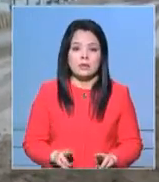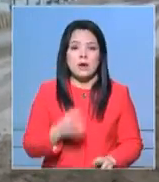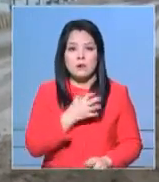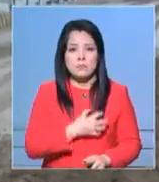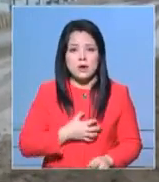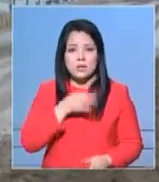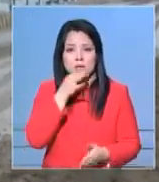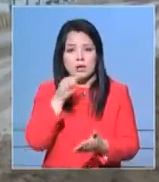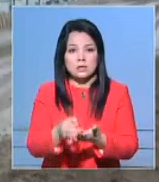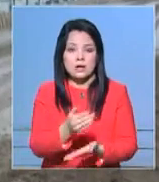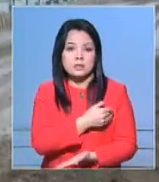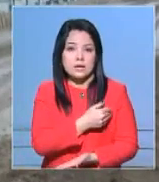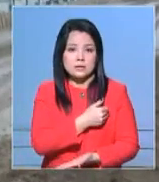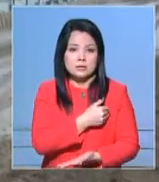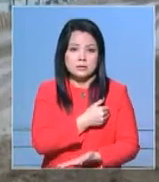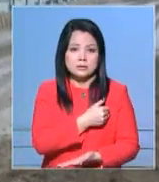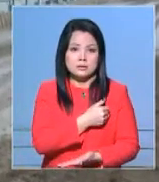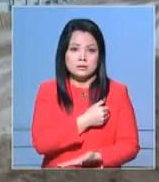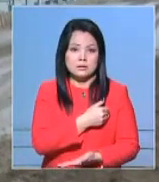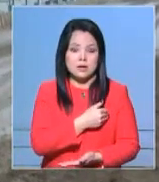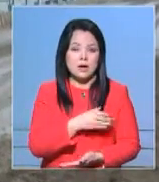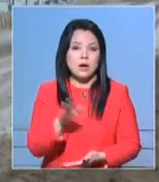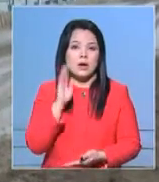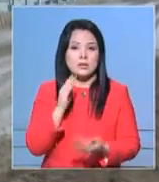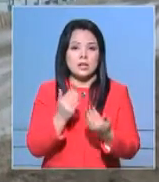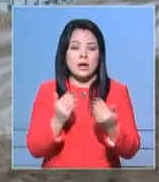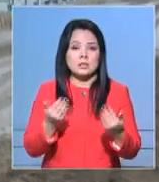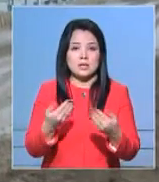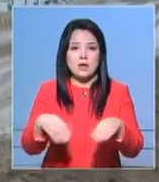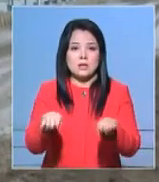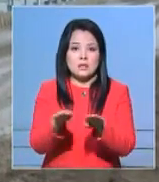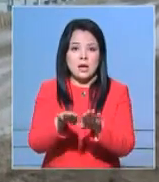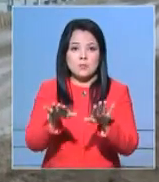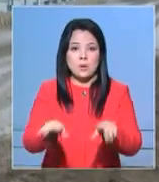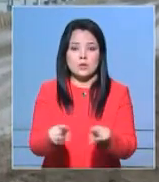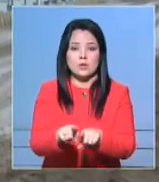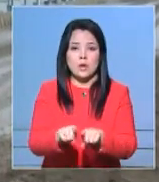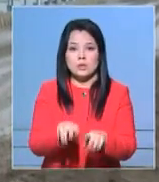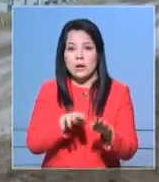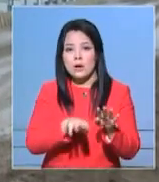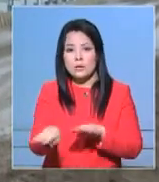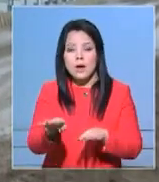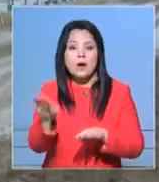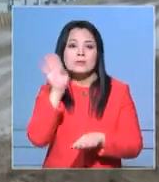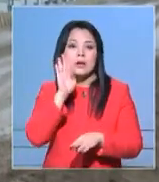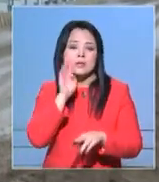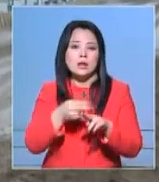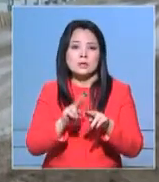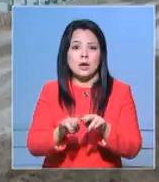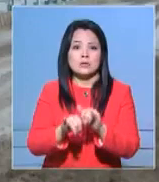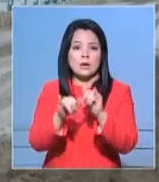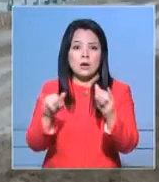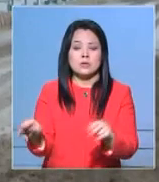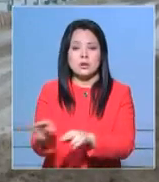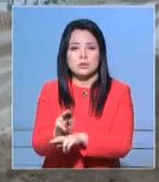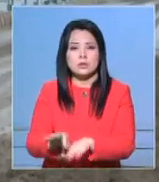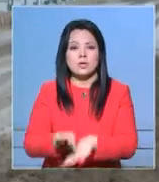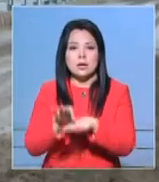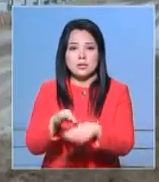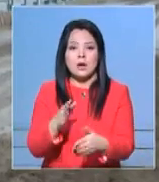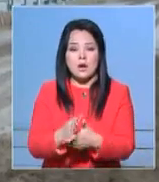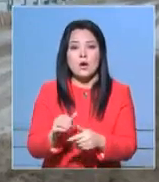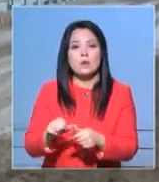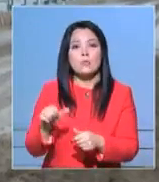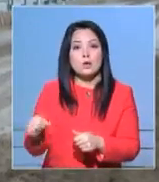негізгілерін айтып өтетін болсақ, арнасы қысылған жерлерде арнаның, өзеннің арнасын кеңейту жұмыстары жүргізіліп жатыр. Одан